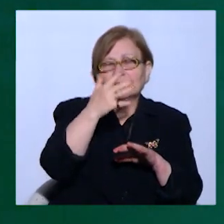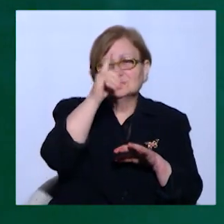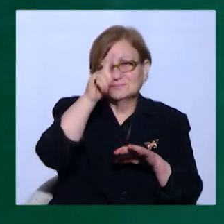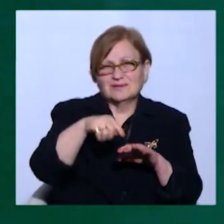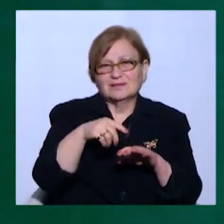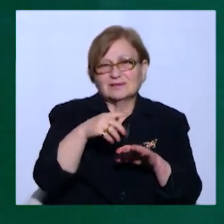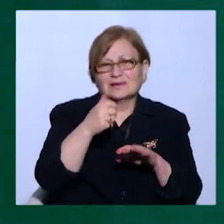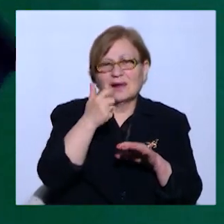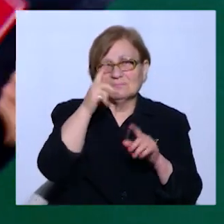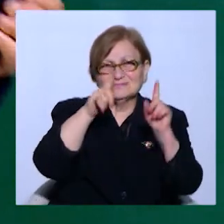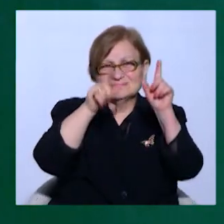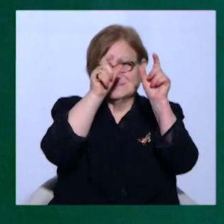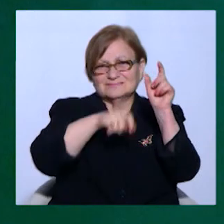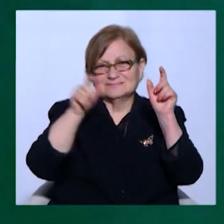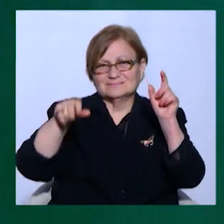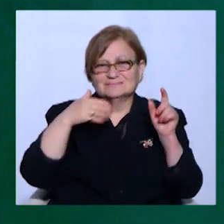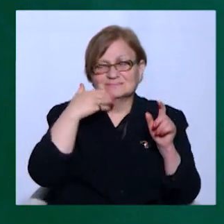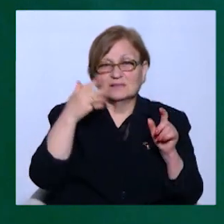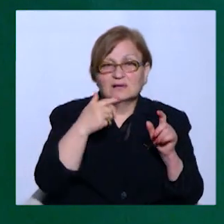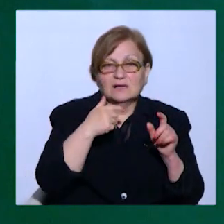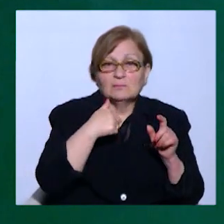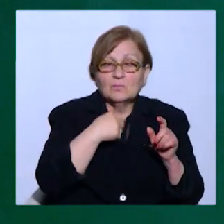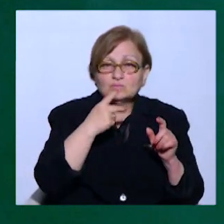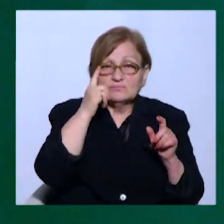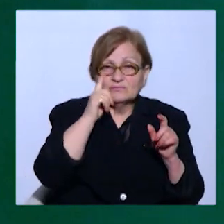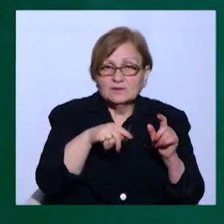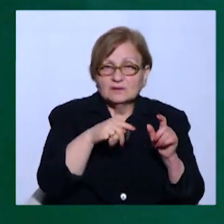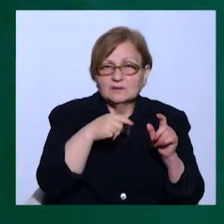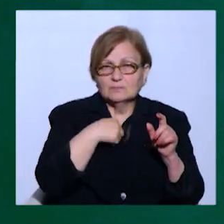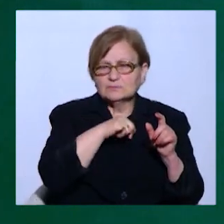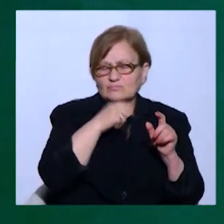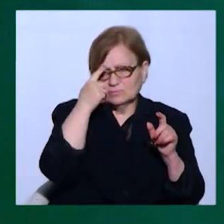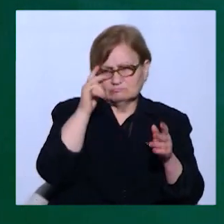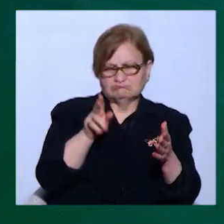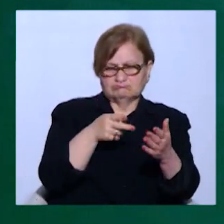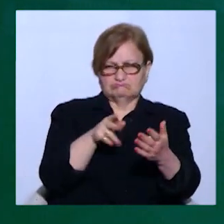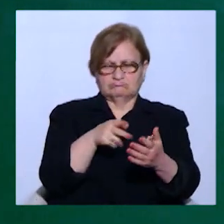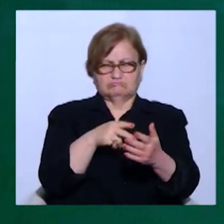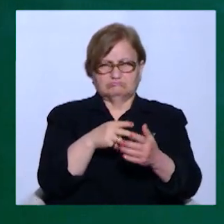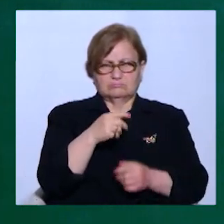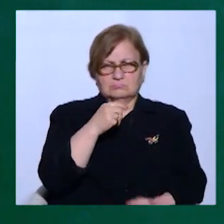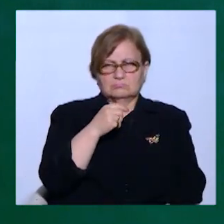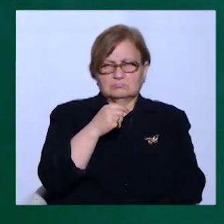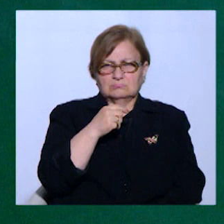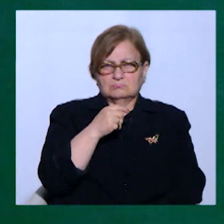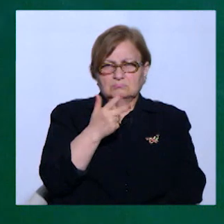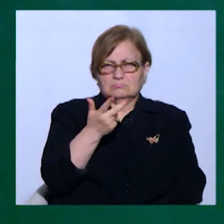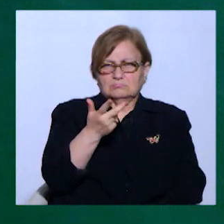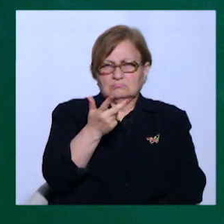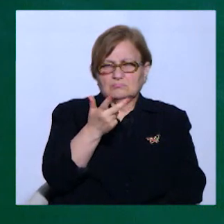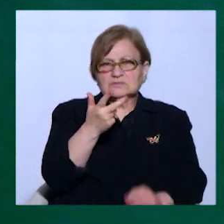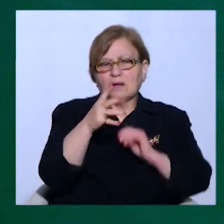რომ 40-ია. არა, ამ გამრავლების ტაბულის დროს მე აქ ბევრ რაღაცას ვაანალიზებ. მე ვაანალიზებ მაგალითად